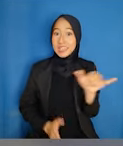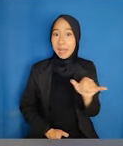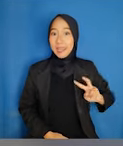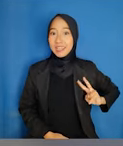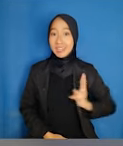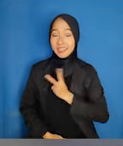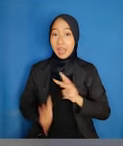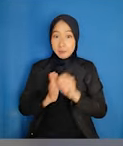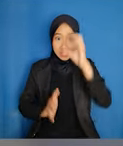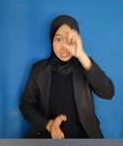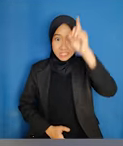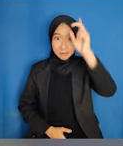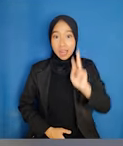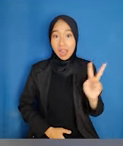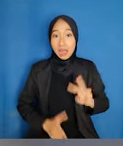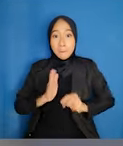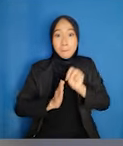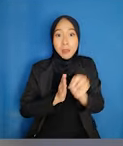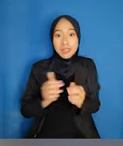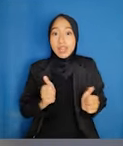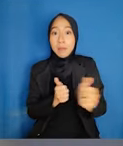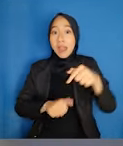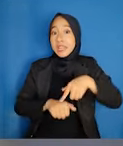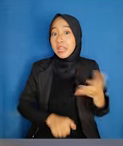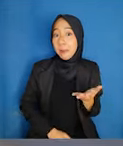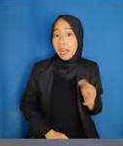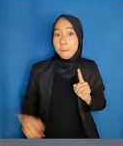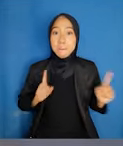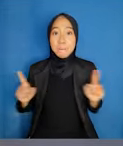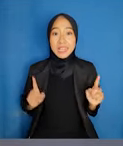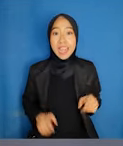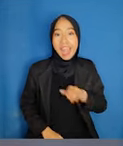kita menciptakan masa depan di mana setiap anak mendapatkan hak dan